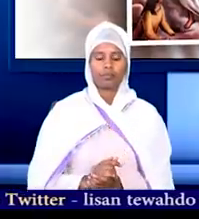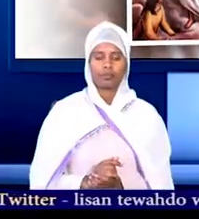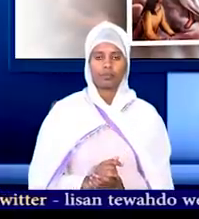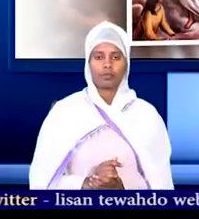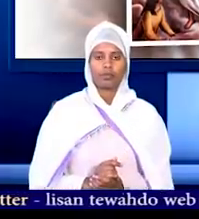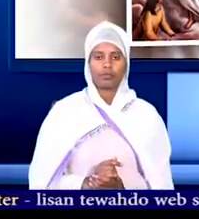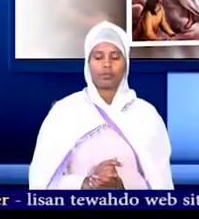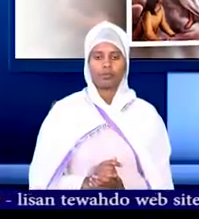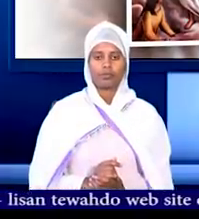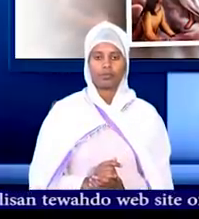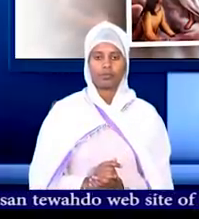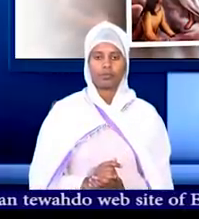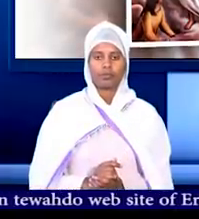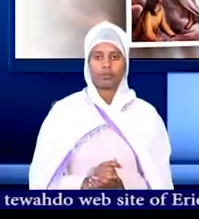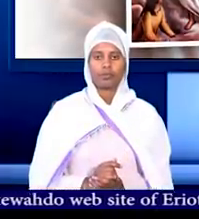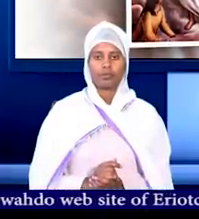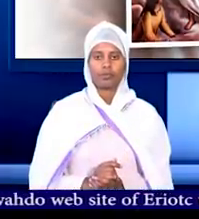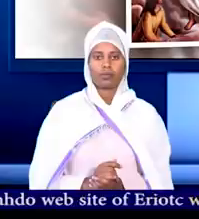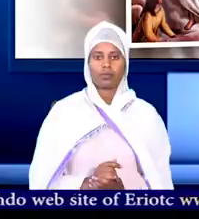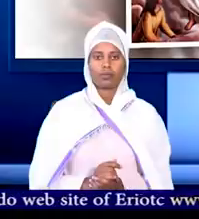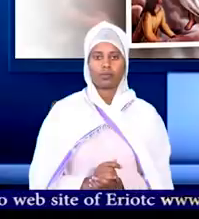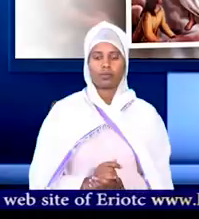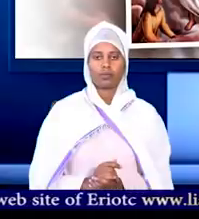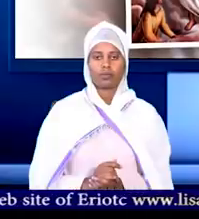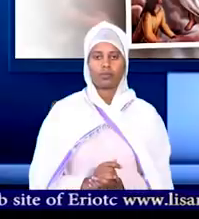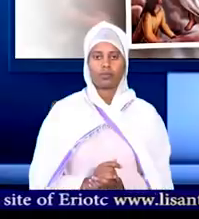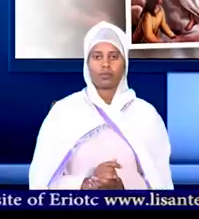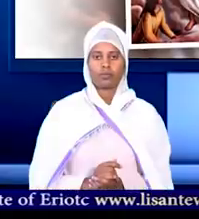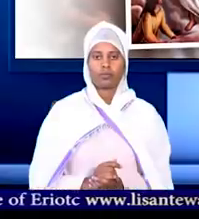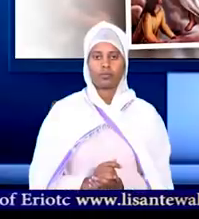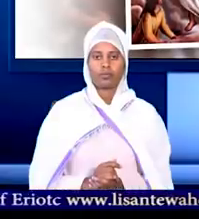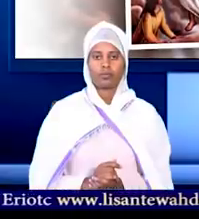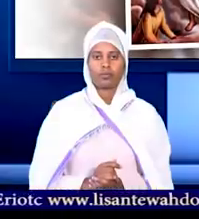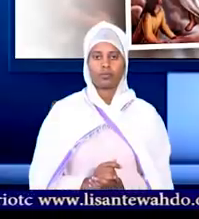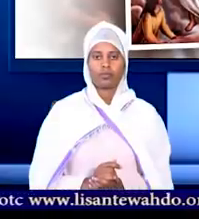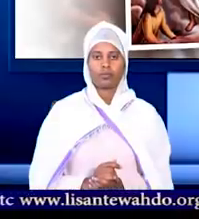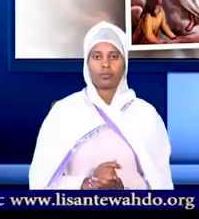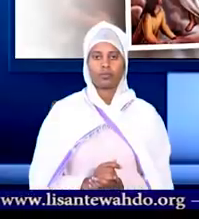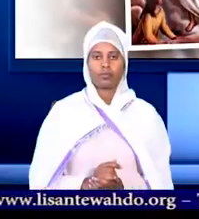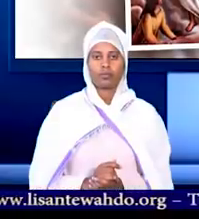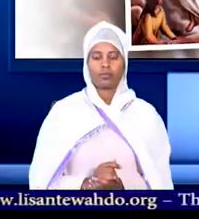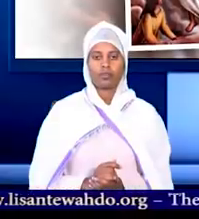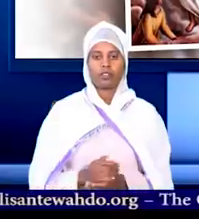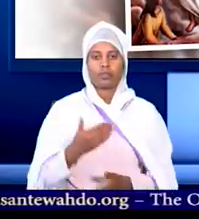ዛቲ ዕለት እንተ ገብረ እግዚአብሔር ንትፈስታ ወንትሃሰይ ባቲ